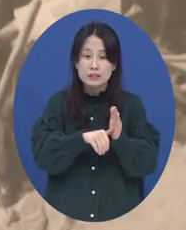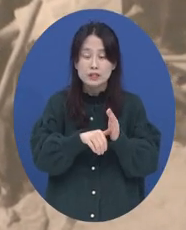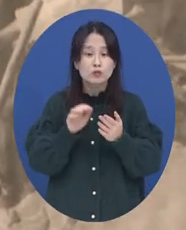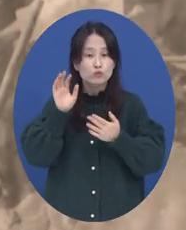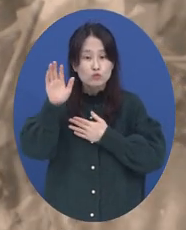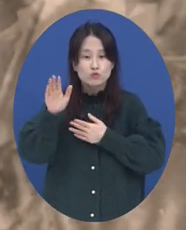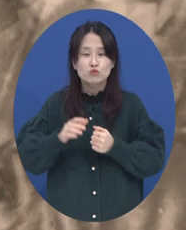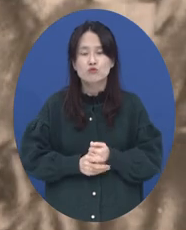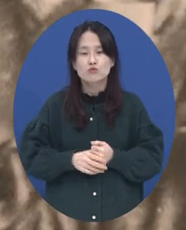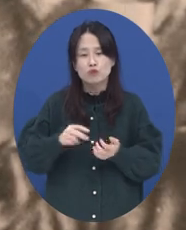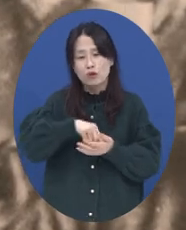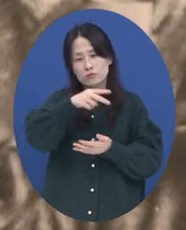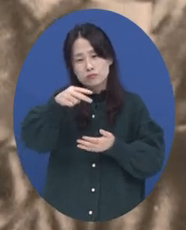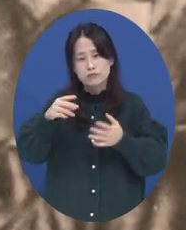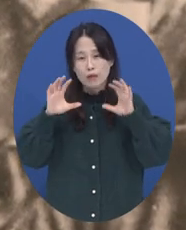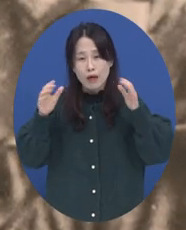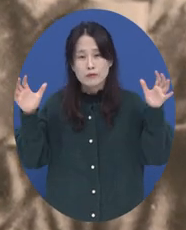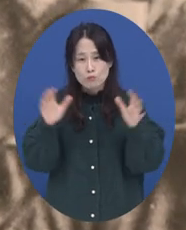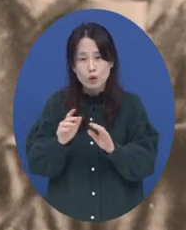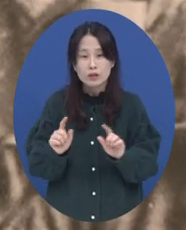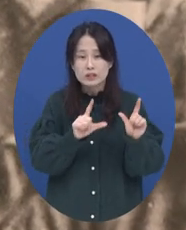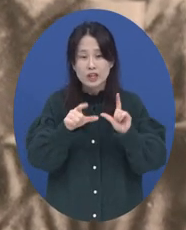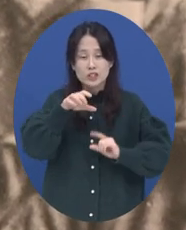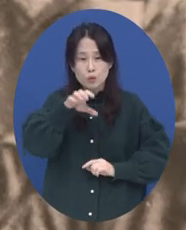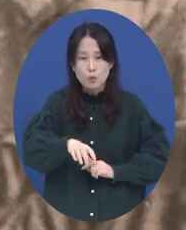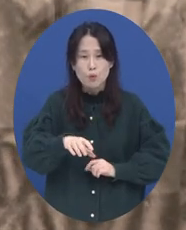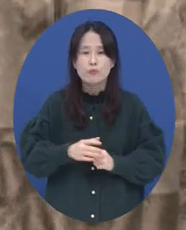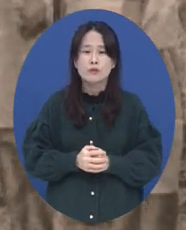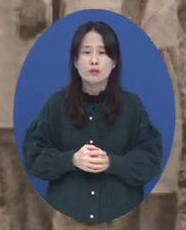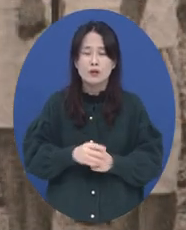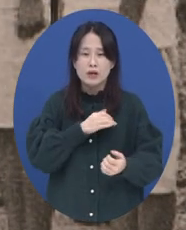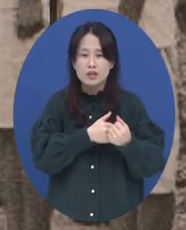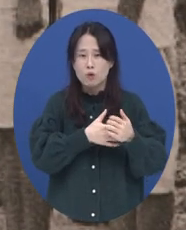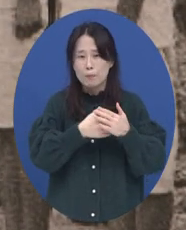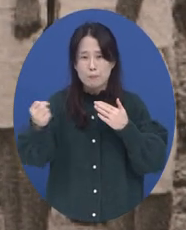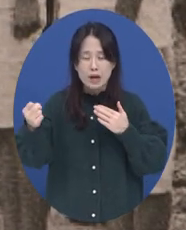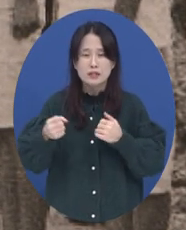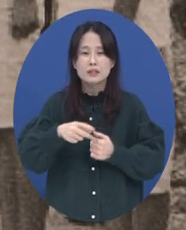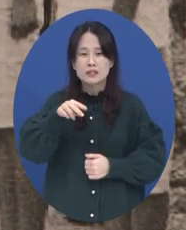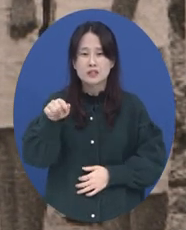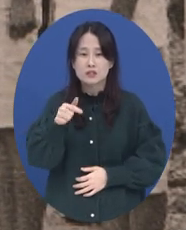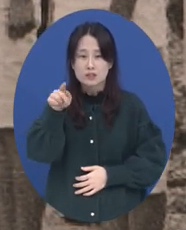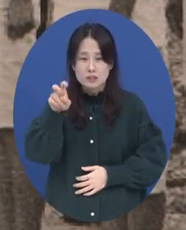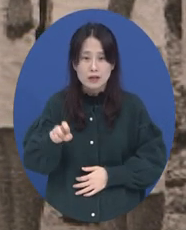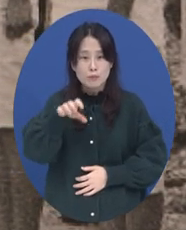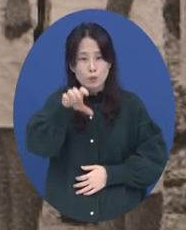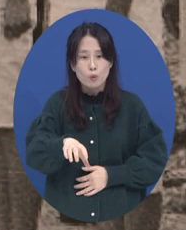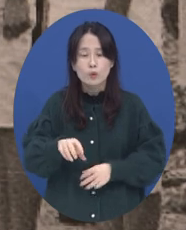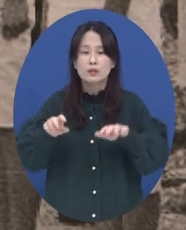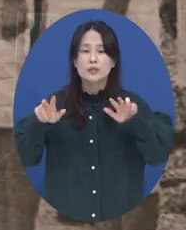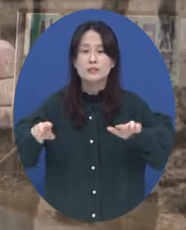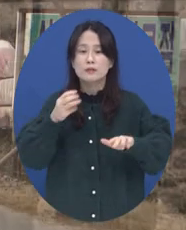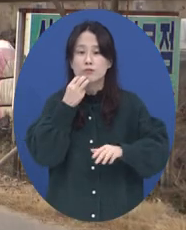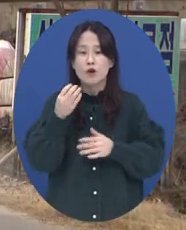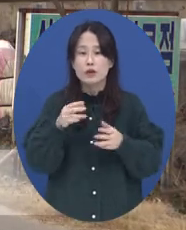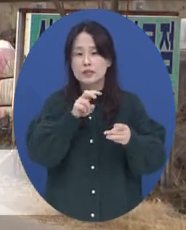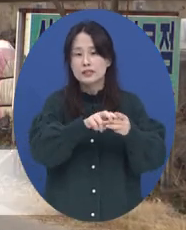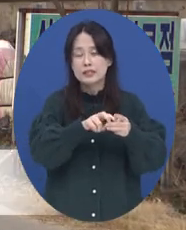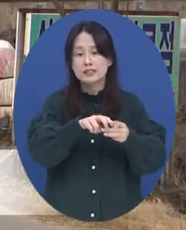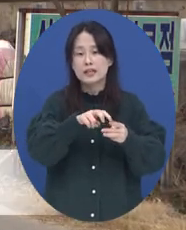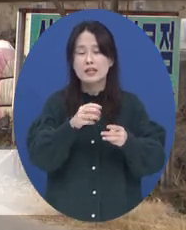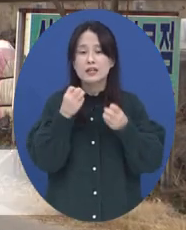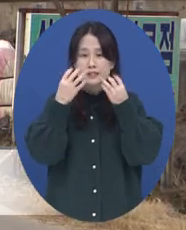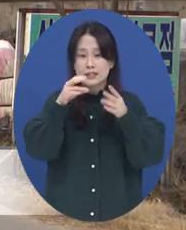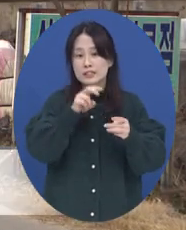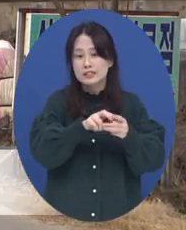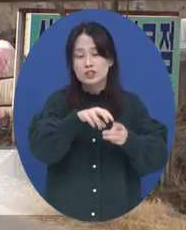일제강점기 이후 불황아 수용시설로 아동 인권유린을 자행했던 성감학원. 현재는 경기창작센터가 자리한